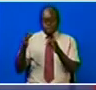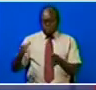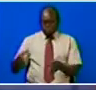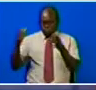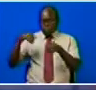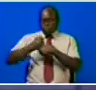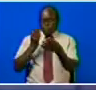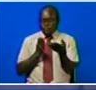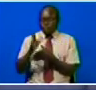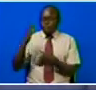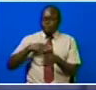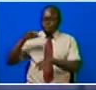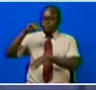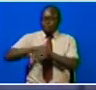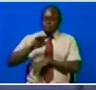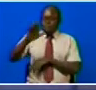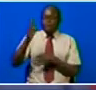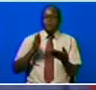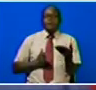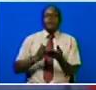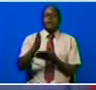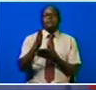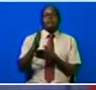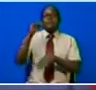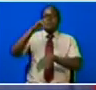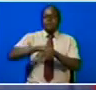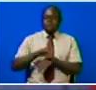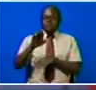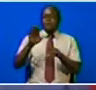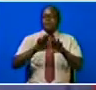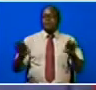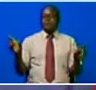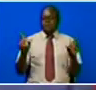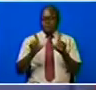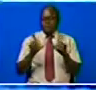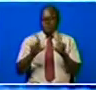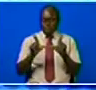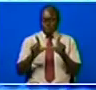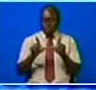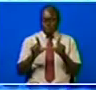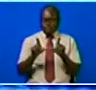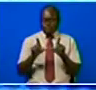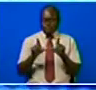kwamba wananchi wamepata haki yao na wamepata title deed zao. Ulimwengu leo umeadhi